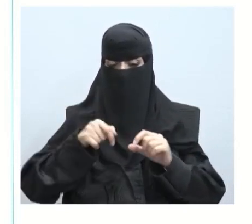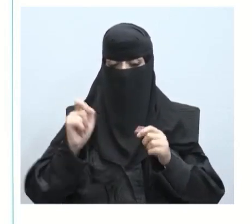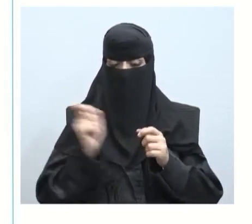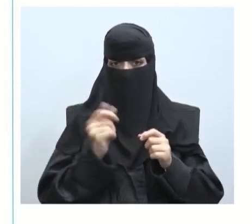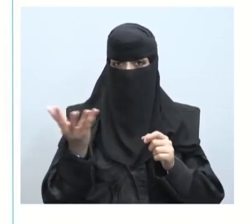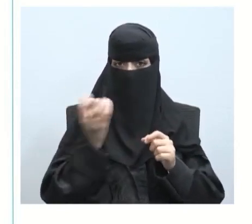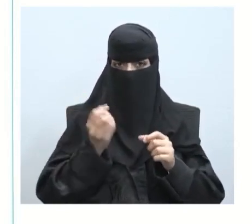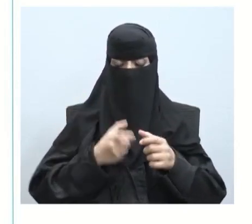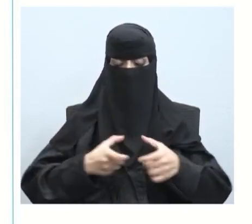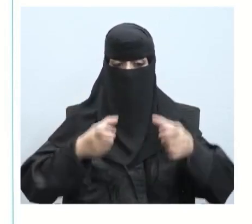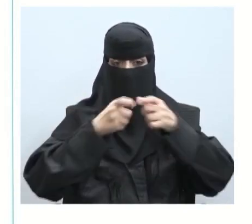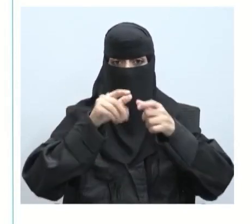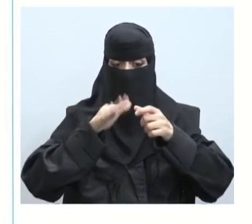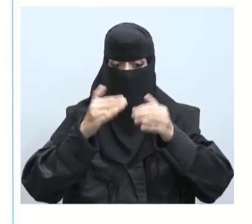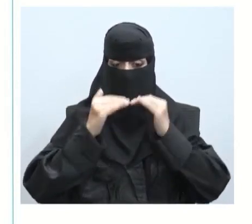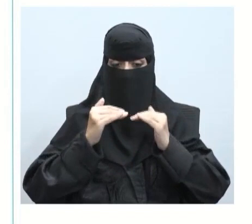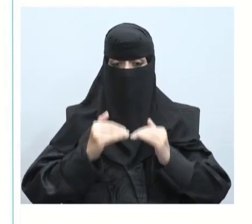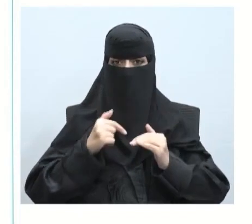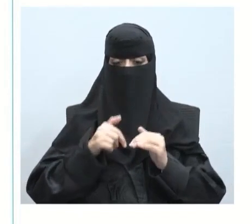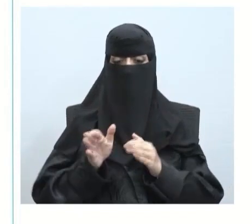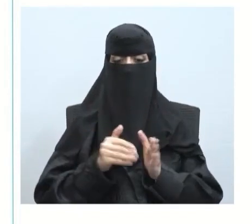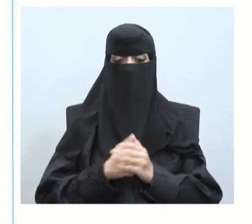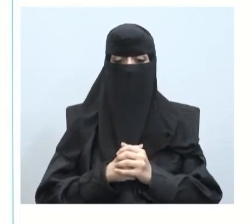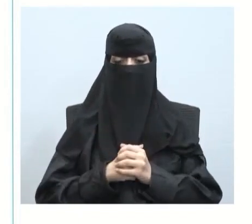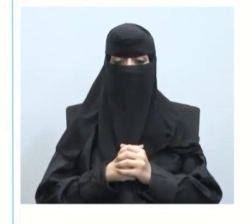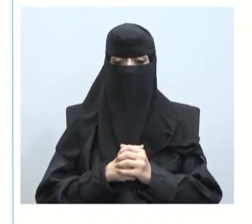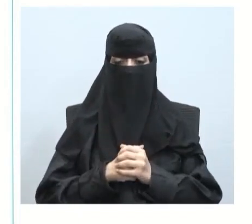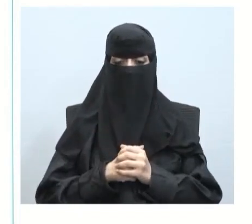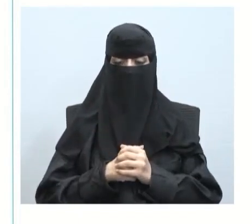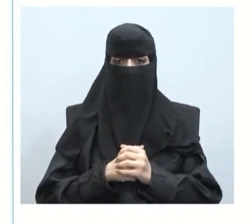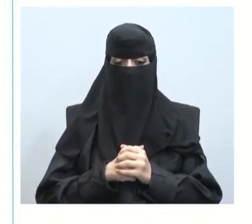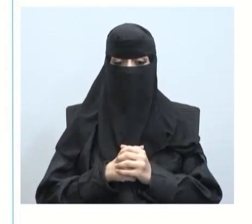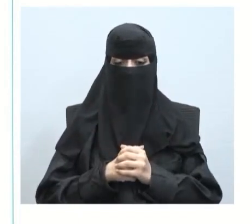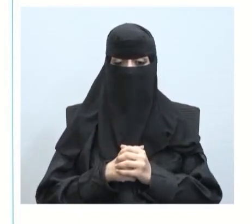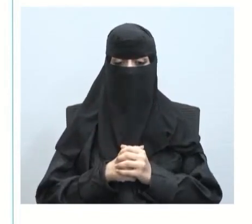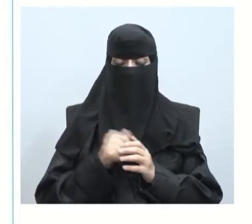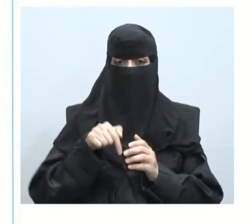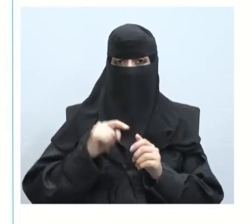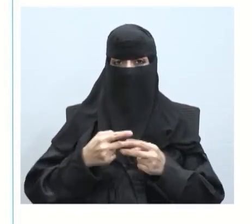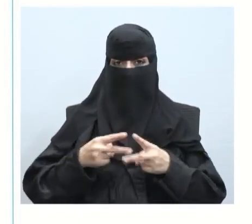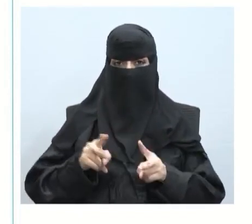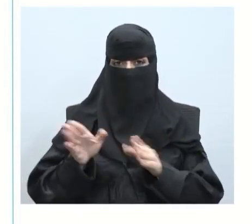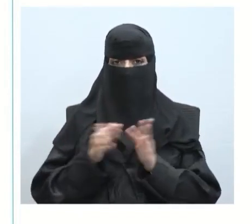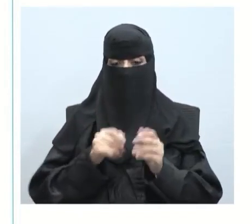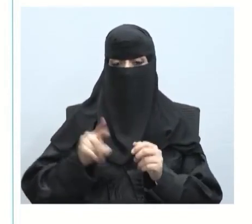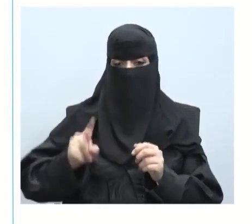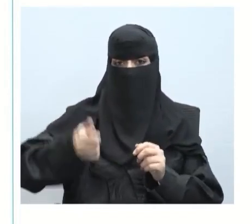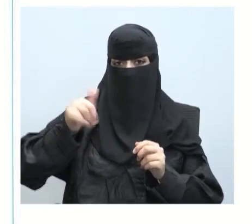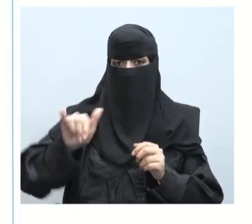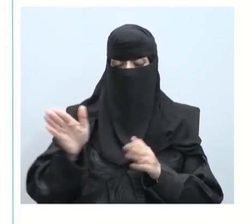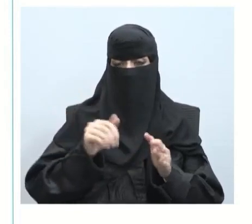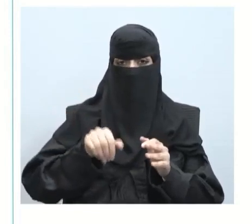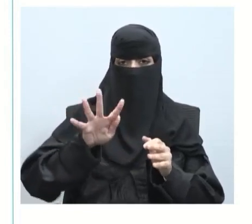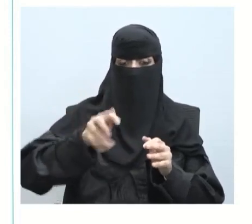استيراد الحزم التالية. إذا لاستيراد الحزم التالية نقوم بفتح برنامج الباي تشارم في ملف